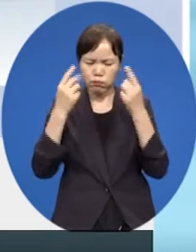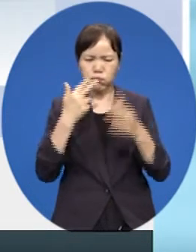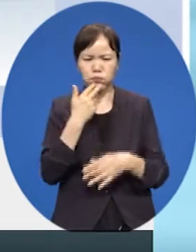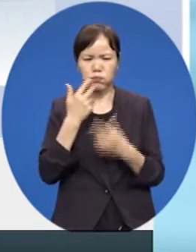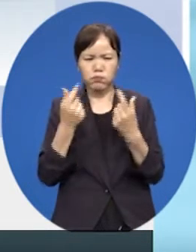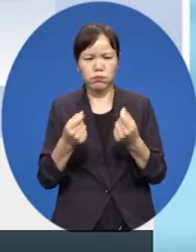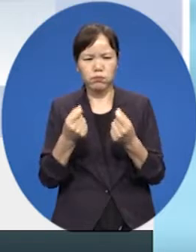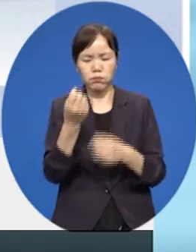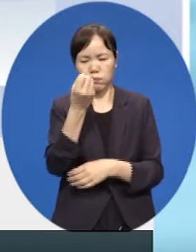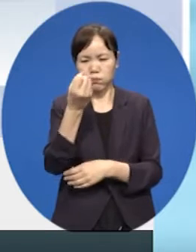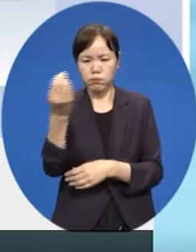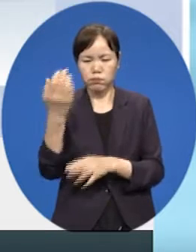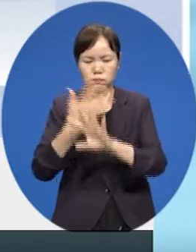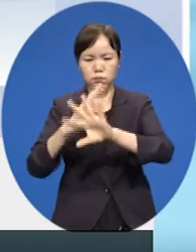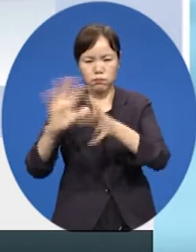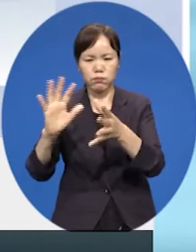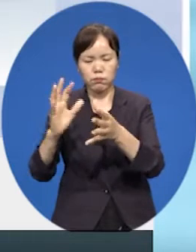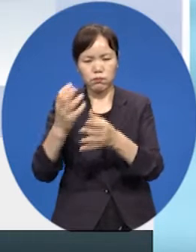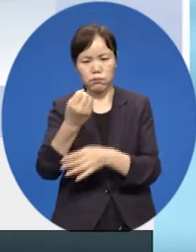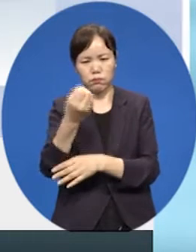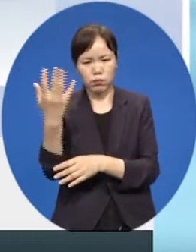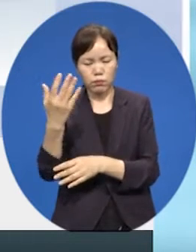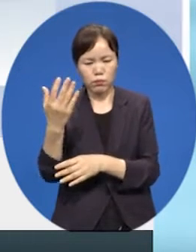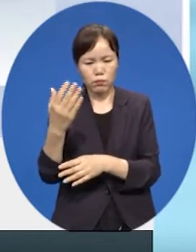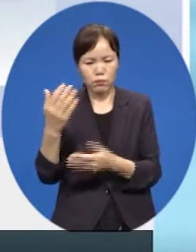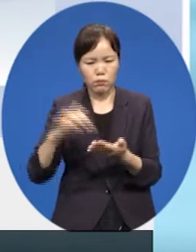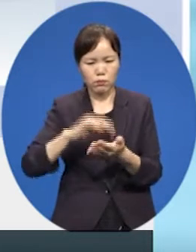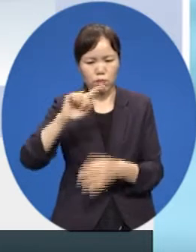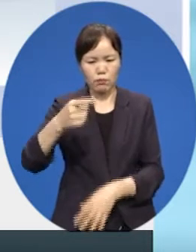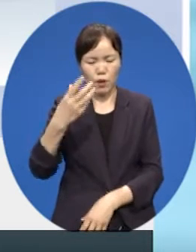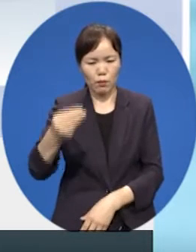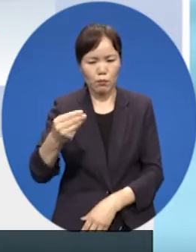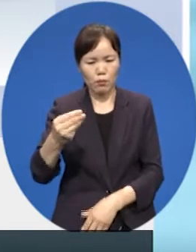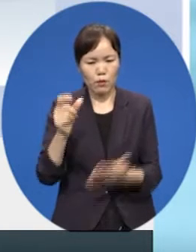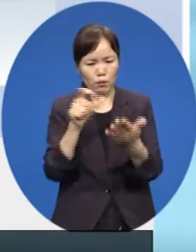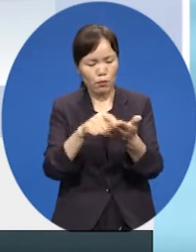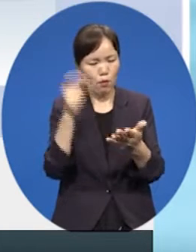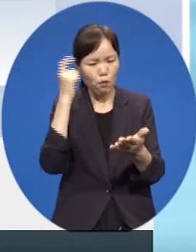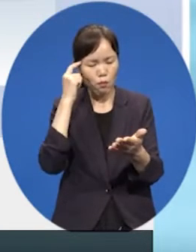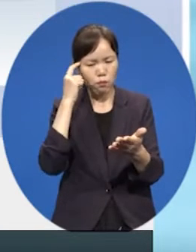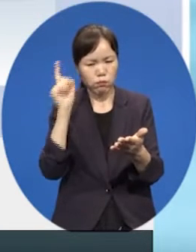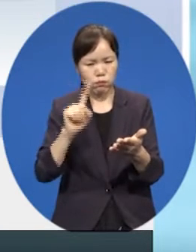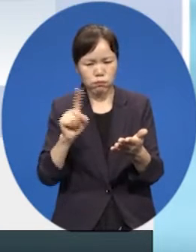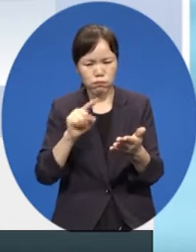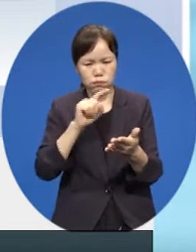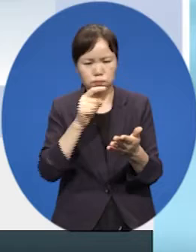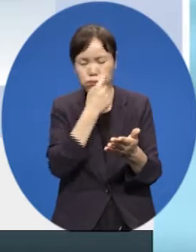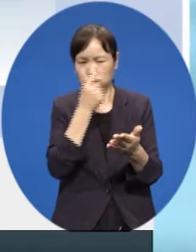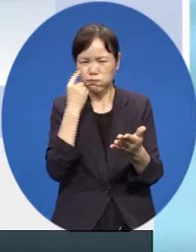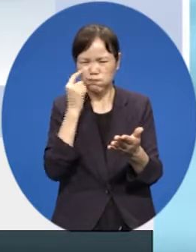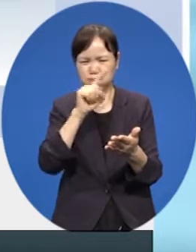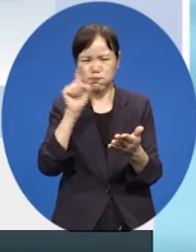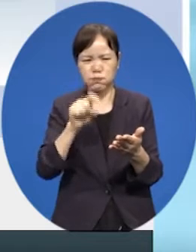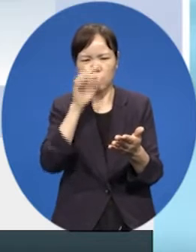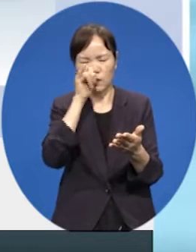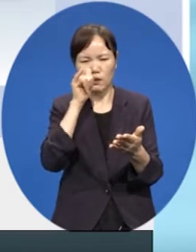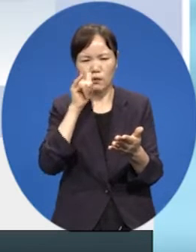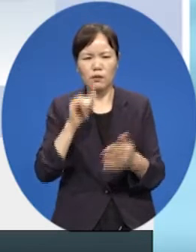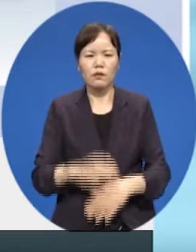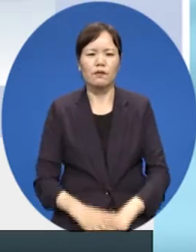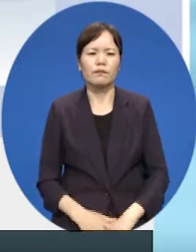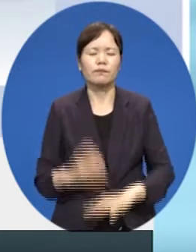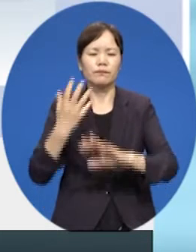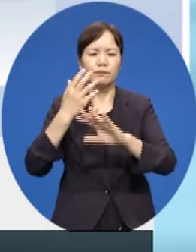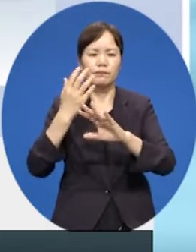외신이 뭐 을 근거로 100만 마리 오늘 했는지 그걸 알 수가 없고 약간 외신이 동양인에 대한 편견의